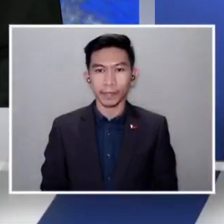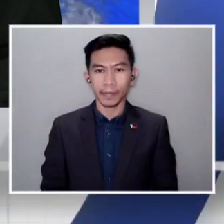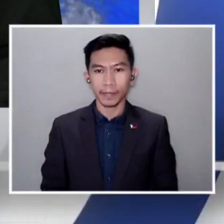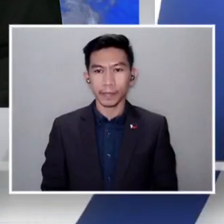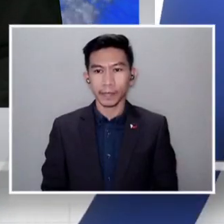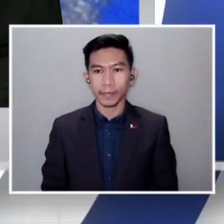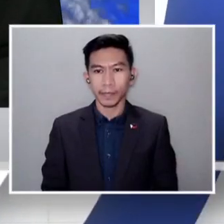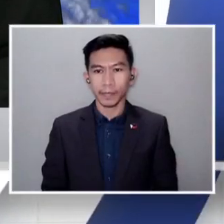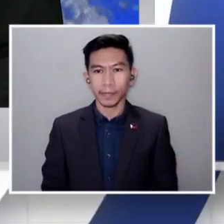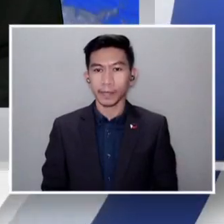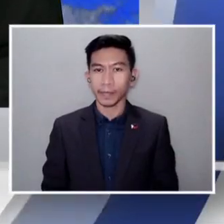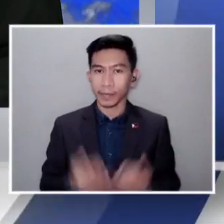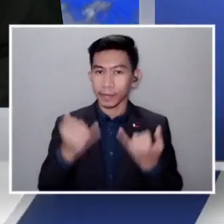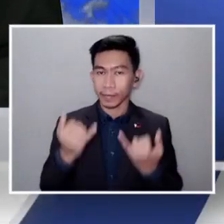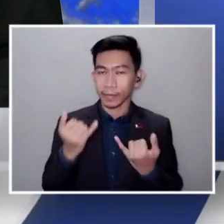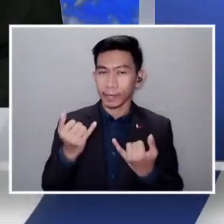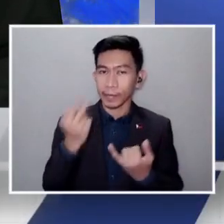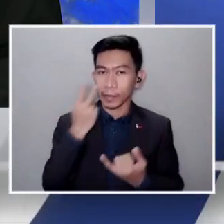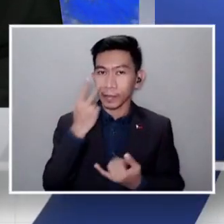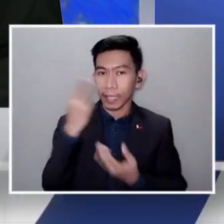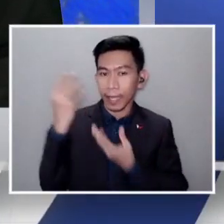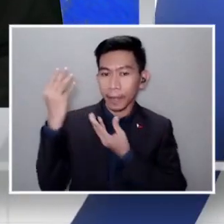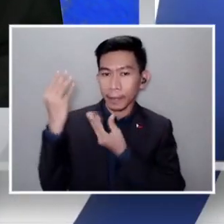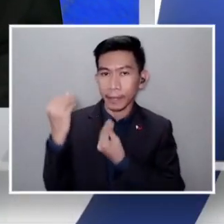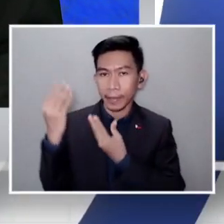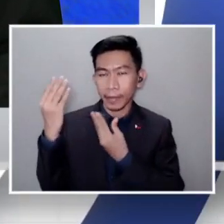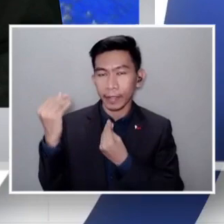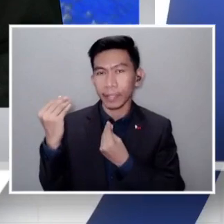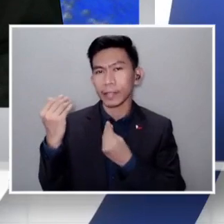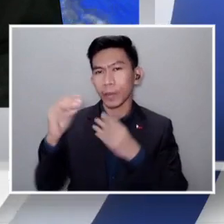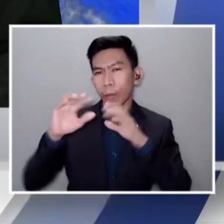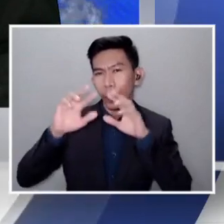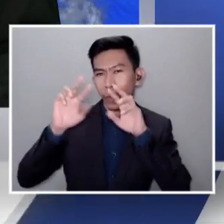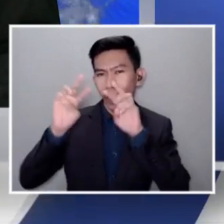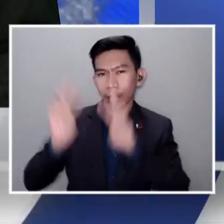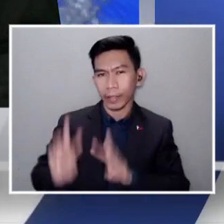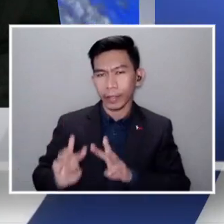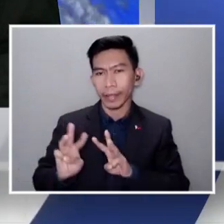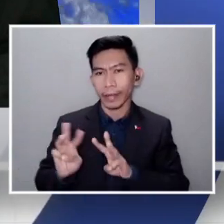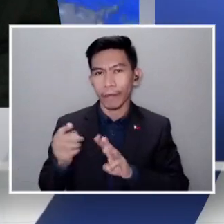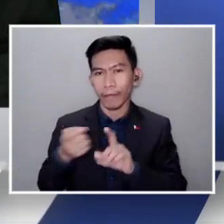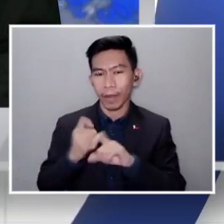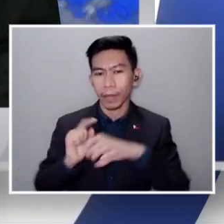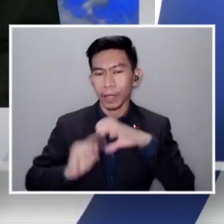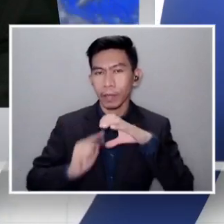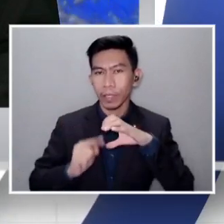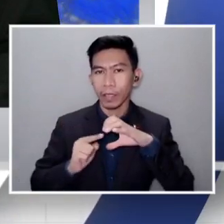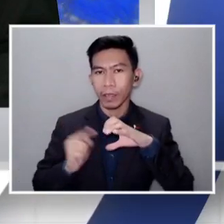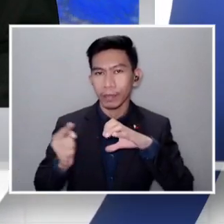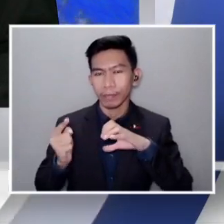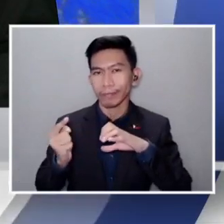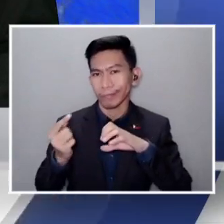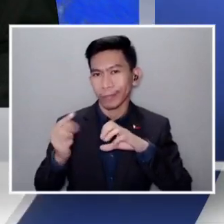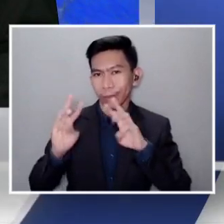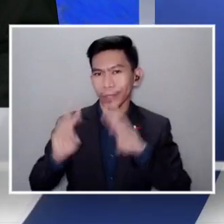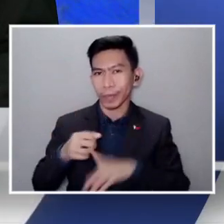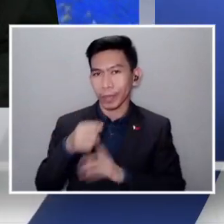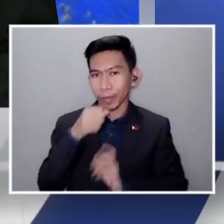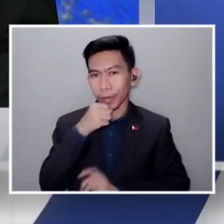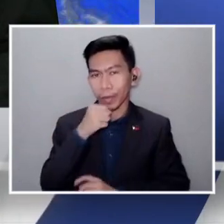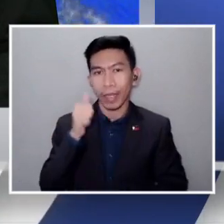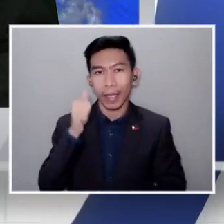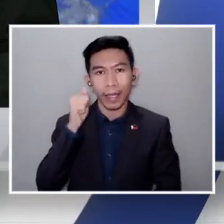At alamin natin ang update sa lagay ng panahon mula kay ABS-CBN resident meteorologist Ariel Rojas. So Ariel,